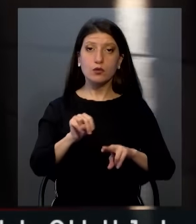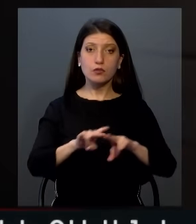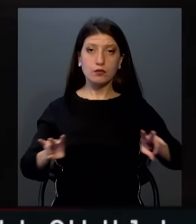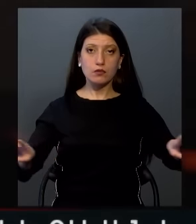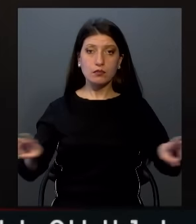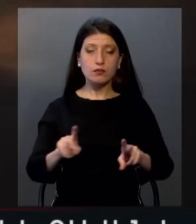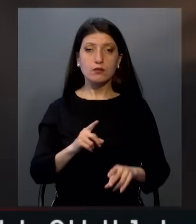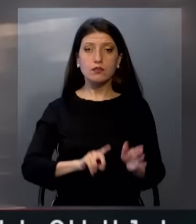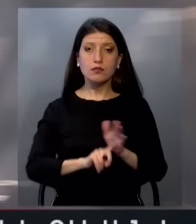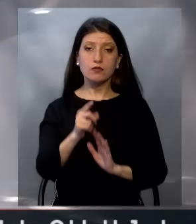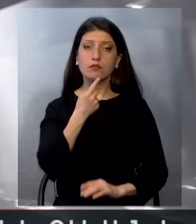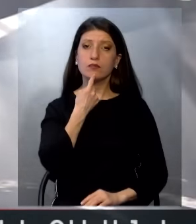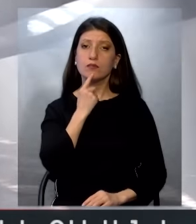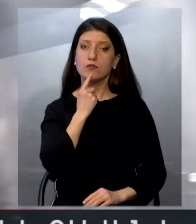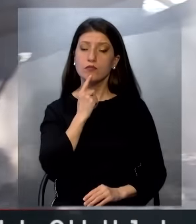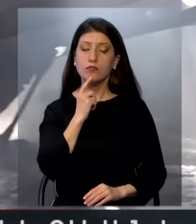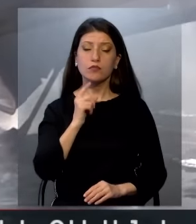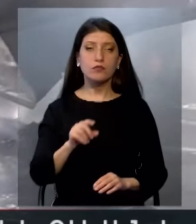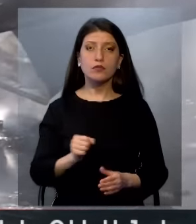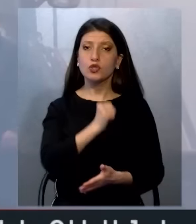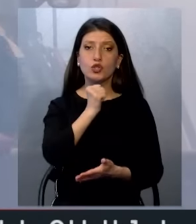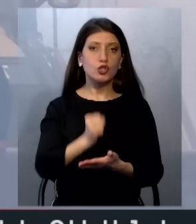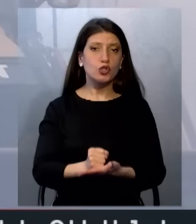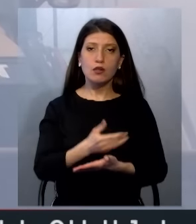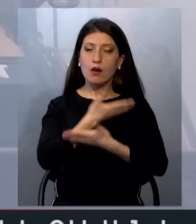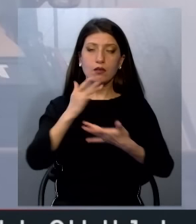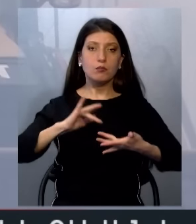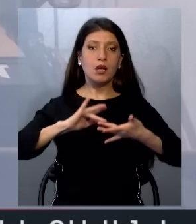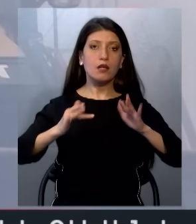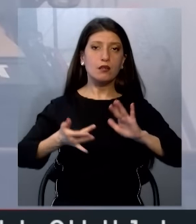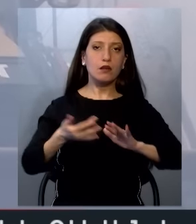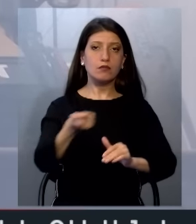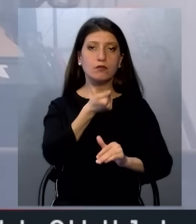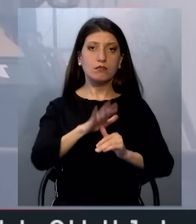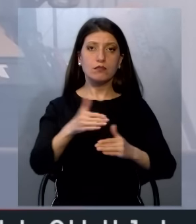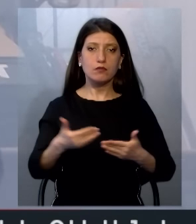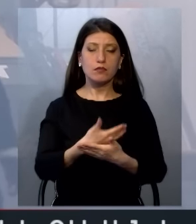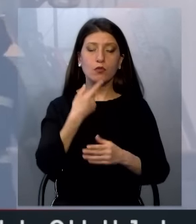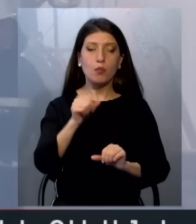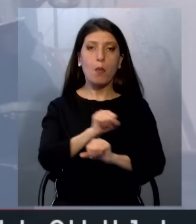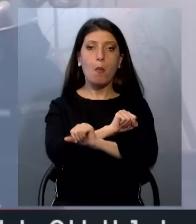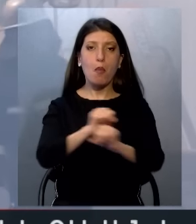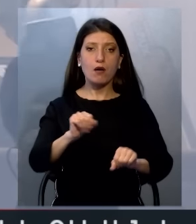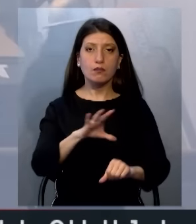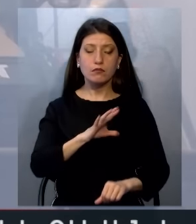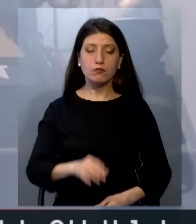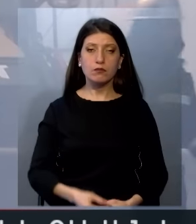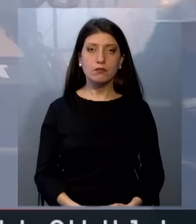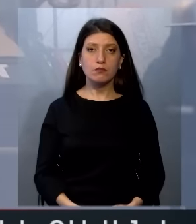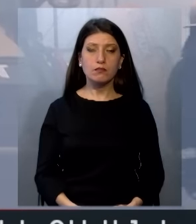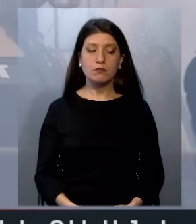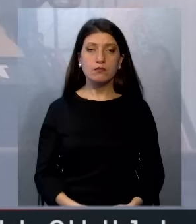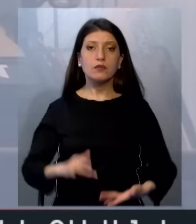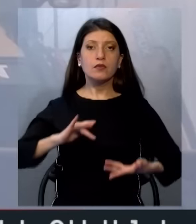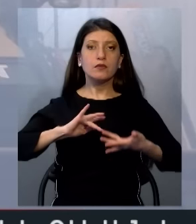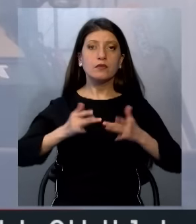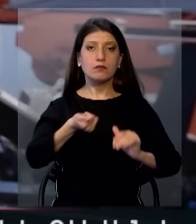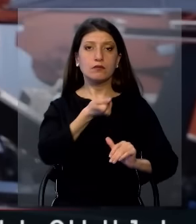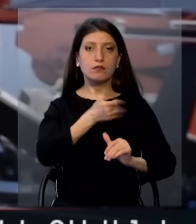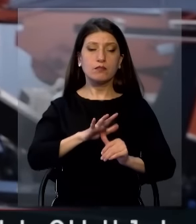նախարարությունը նախնական տվյալներին հղումանելով չի հաստատում համացանցում տարածված լուրը, թե պայթյուն է եղել։ Լուրեր կային տարածված,